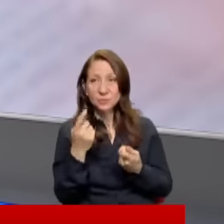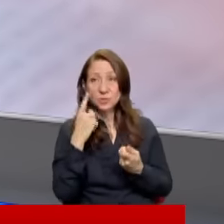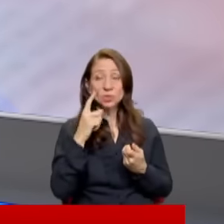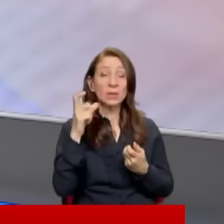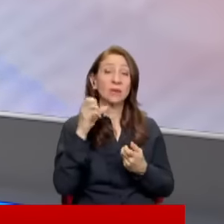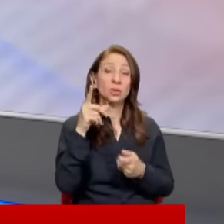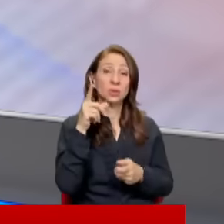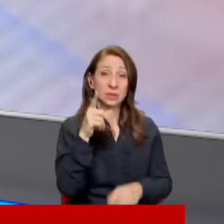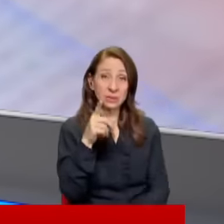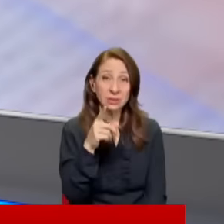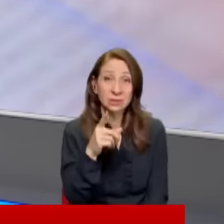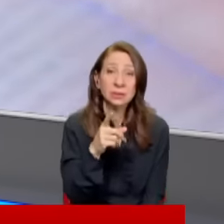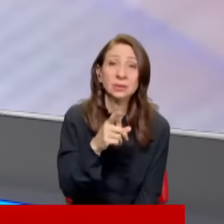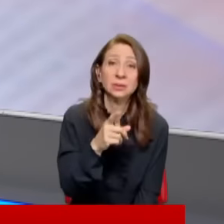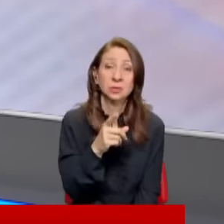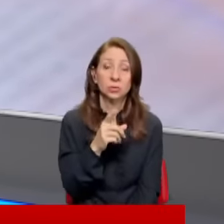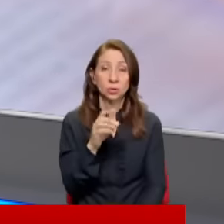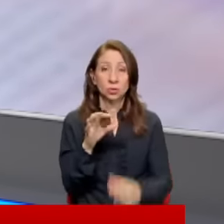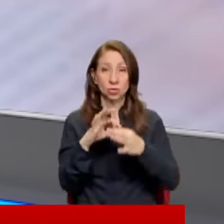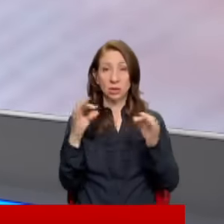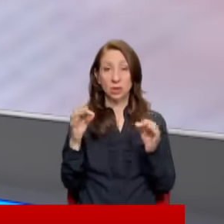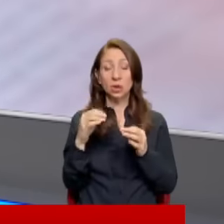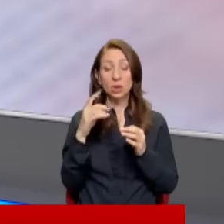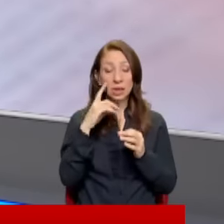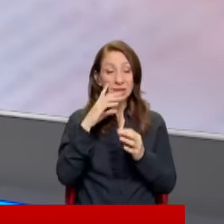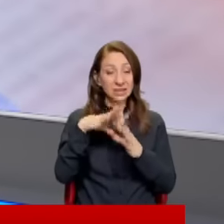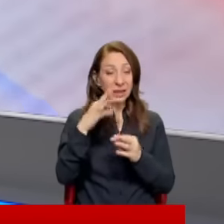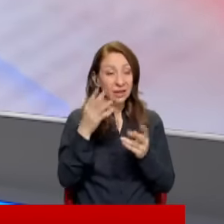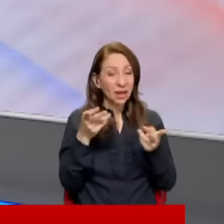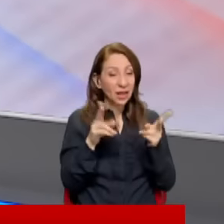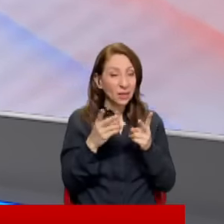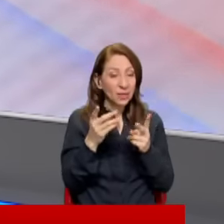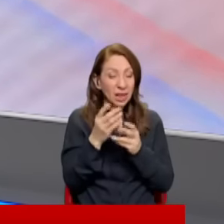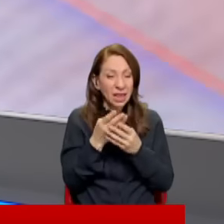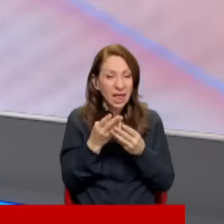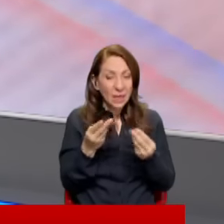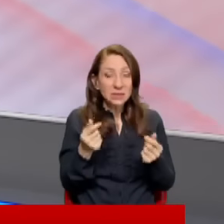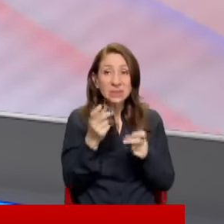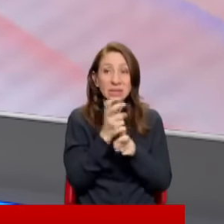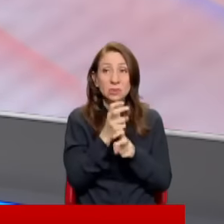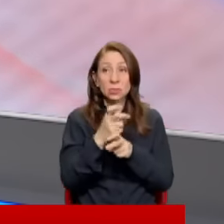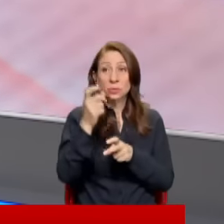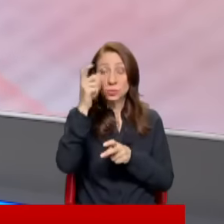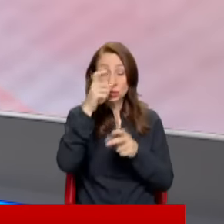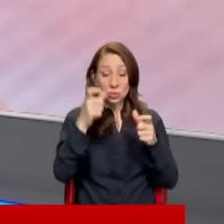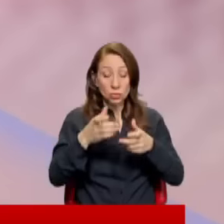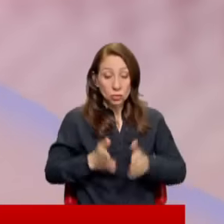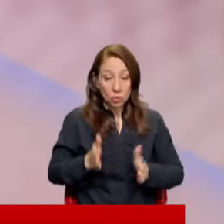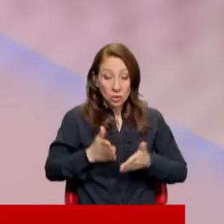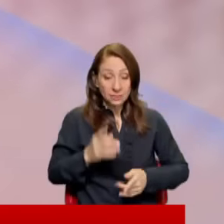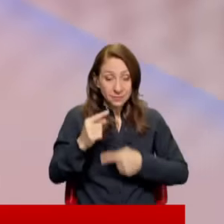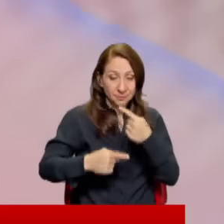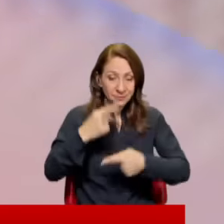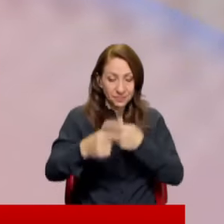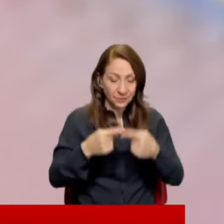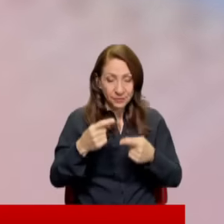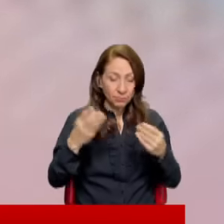Cumhurbaşkanı Erdoğan'ın cümleleri nüfusun erimesi büyük bir tehdit Başkan Erdoğan Türkiye'nin doğurganlık hızındaki